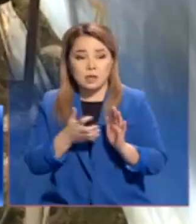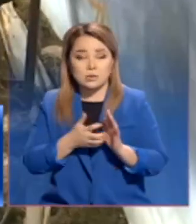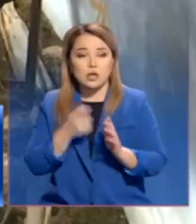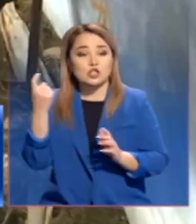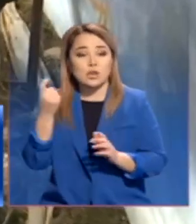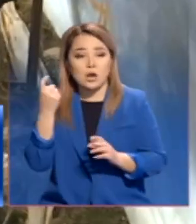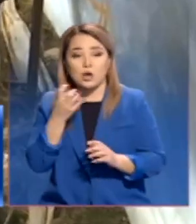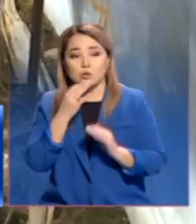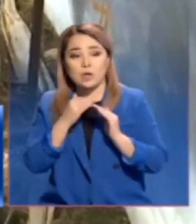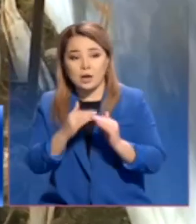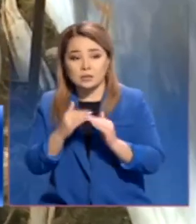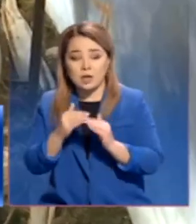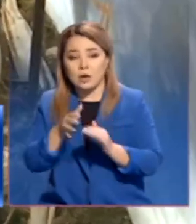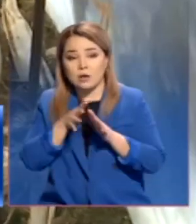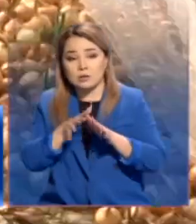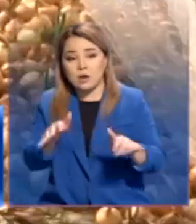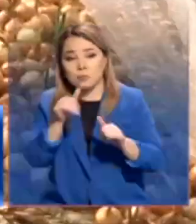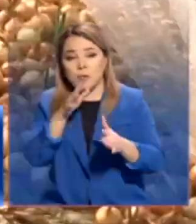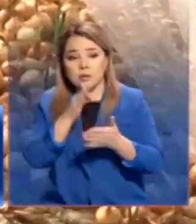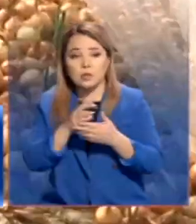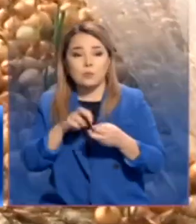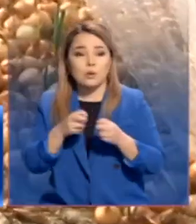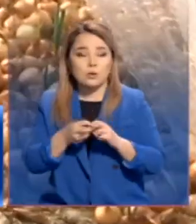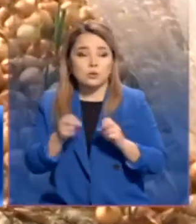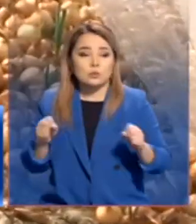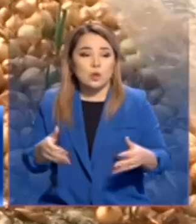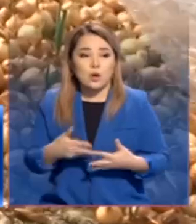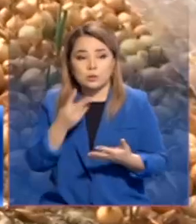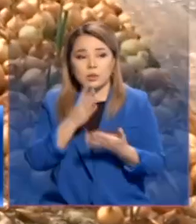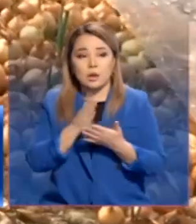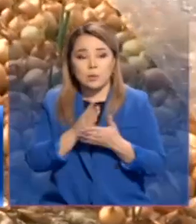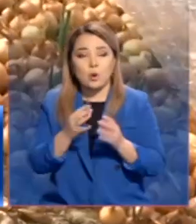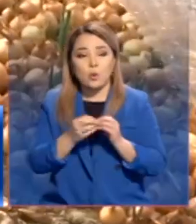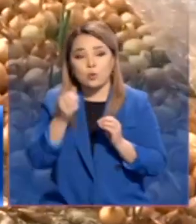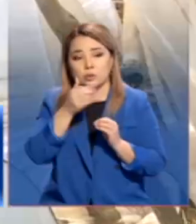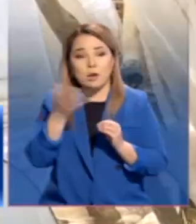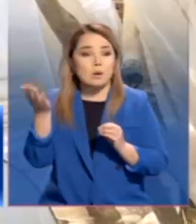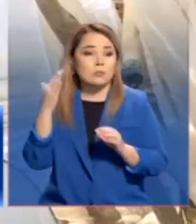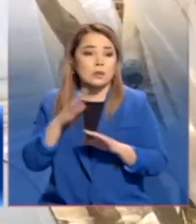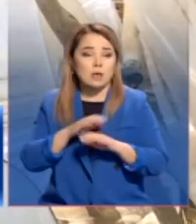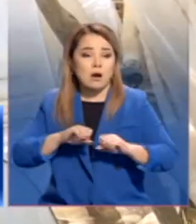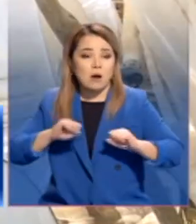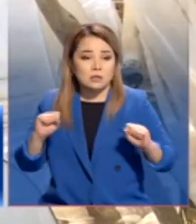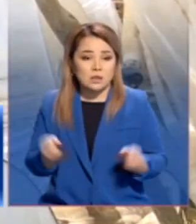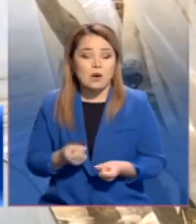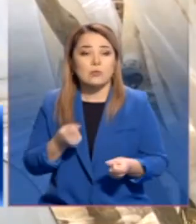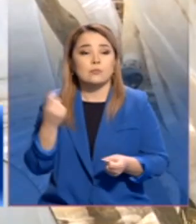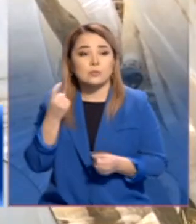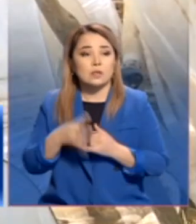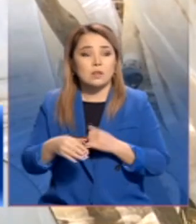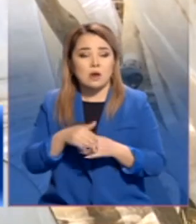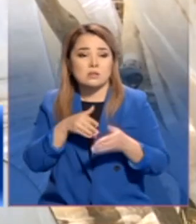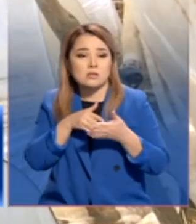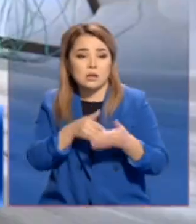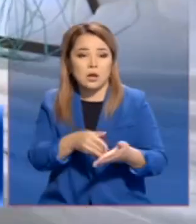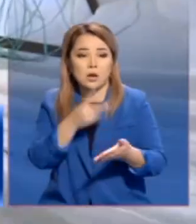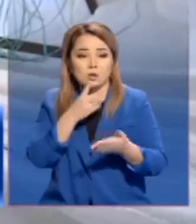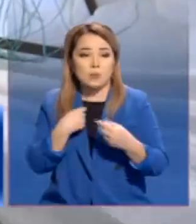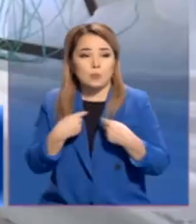шаруалар жылжайларын жылыта алмай өнімдерін үстіп алды. Соңғы 10 жылда болмаған аяз өңір шаруаларын тығырыққа